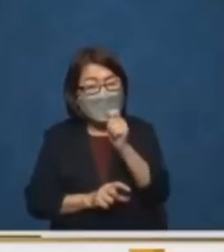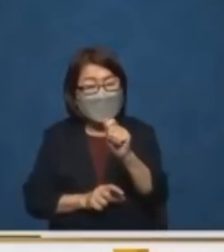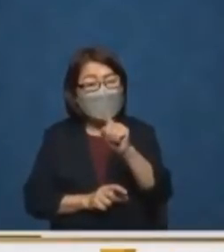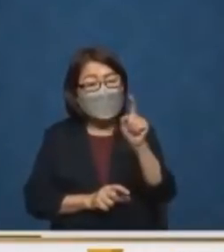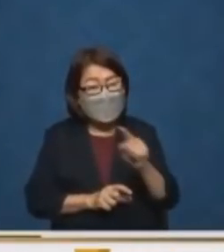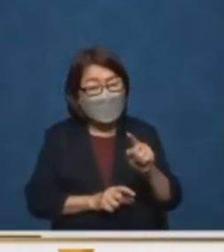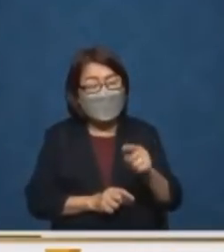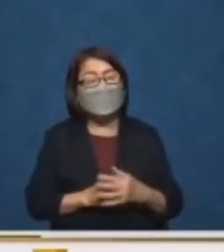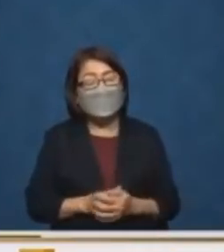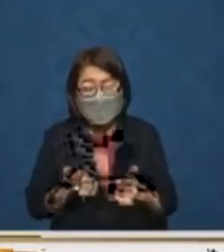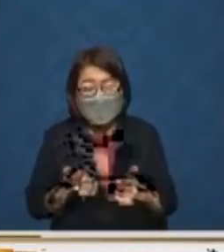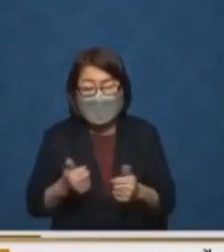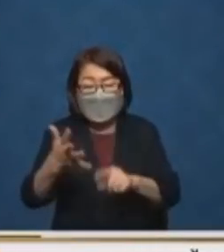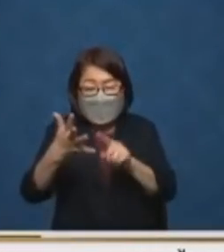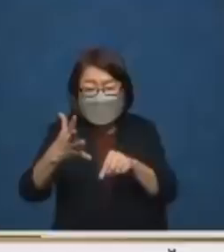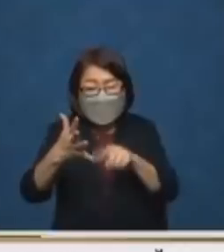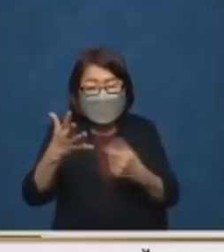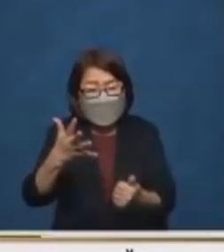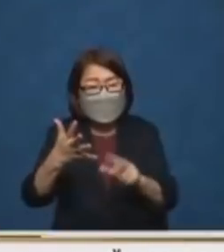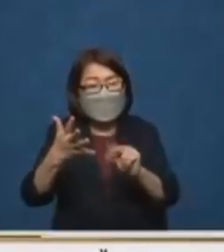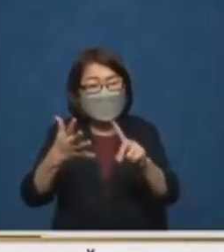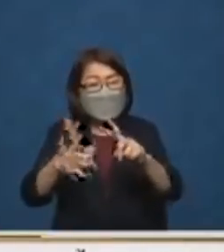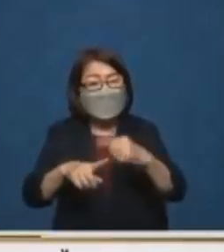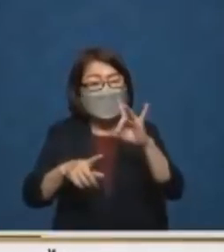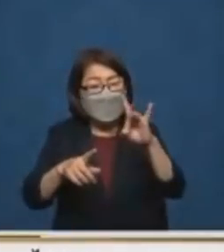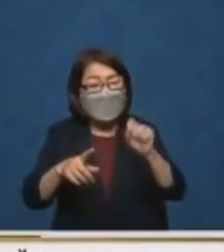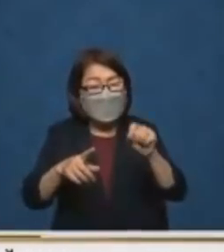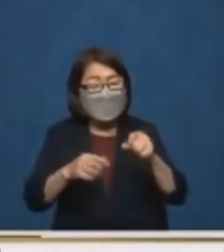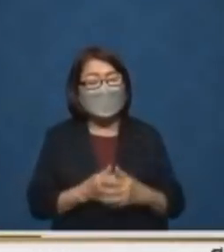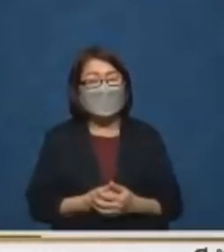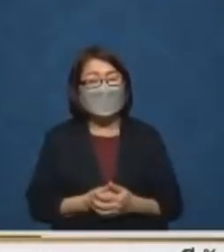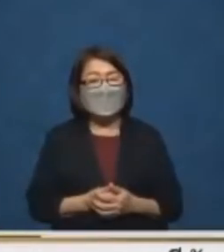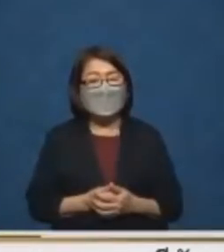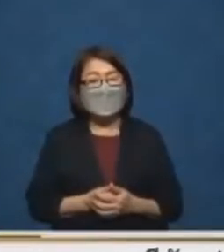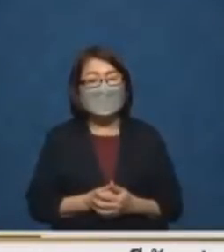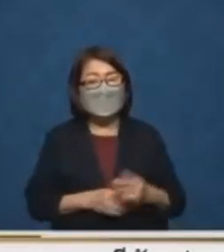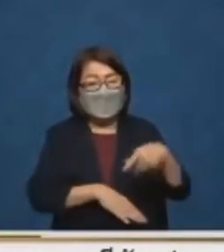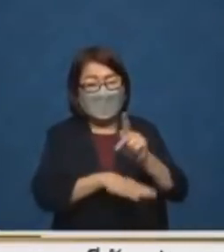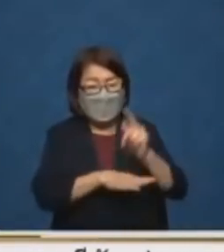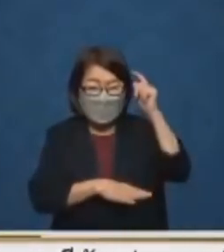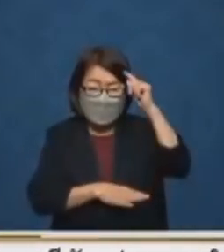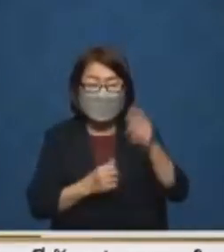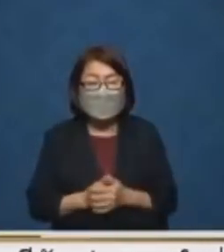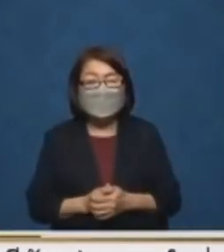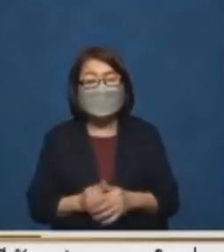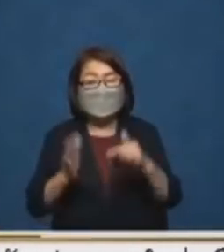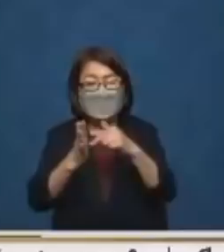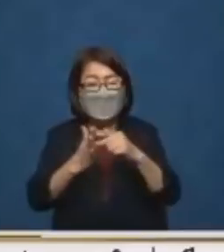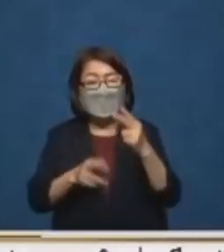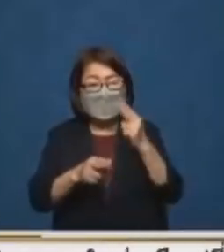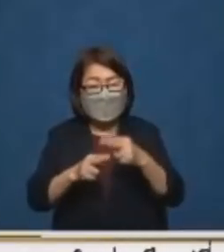อใช้จริงนะันนี้ วันที่ 31 เปสิงหาคมท่ประทานครัเป้านั้น AstraZeneca